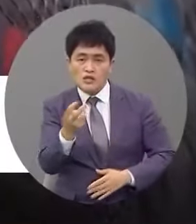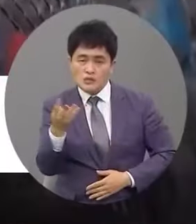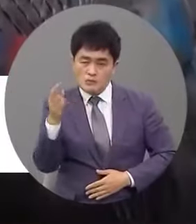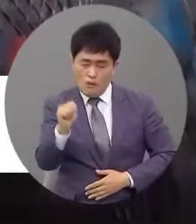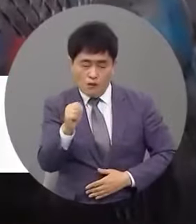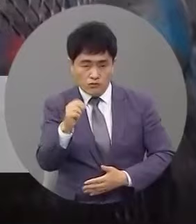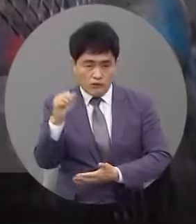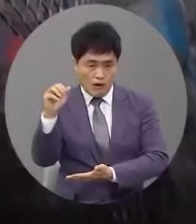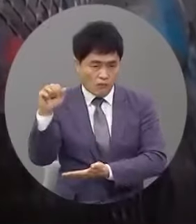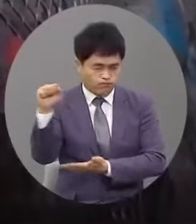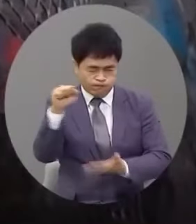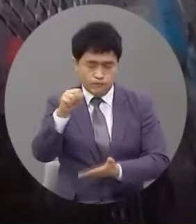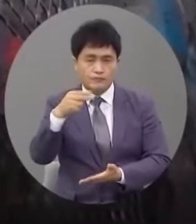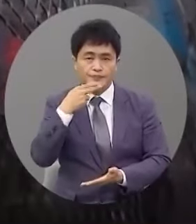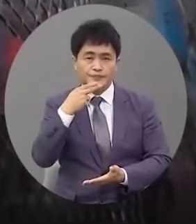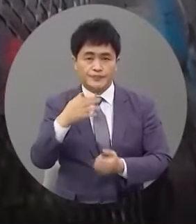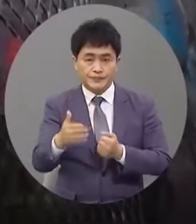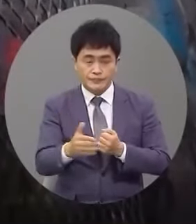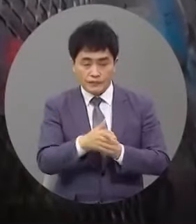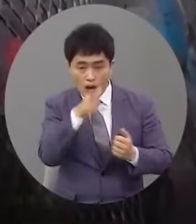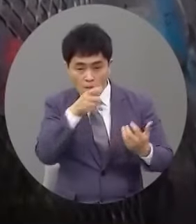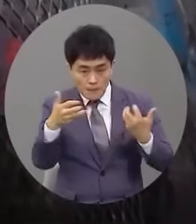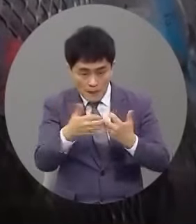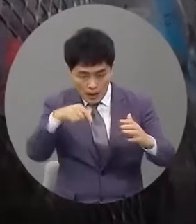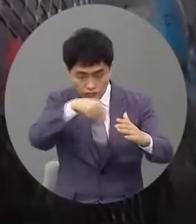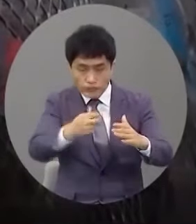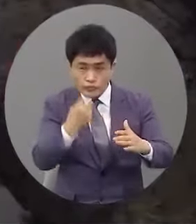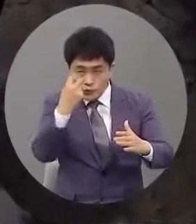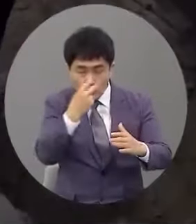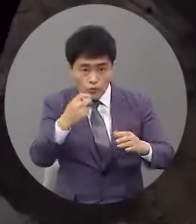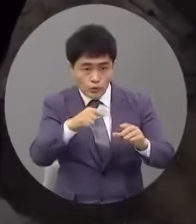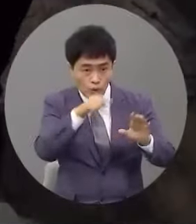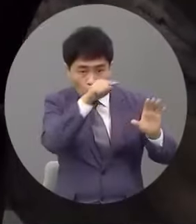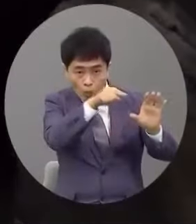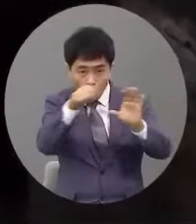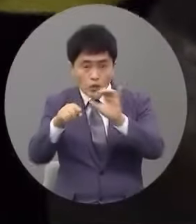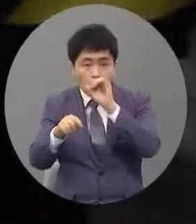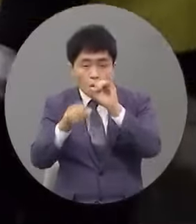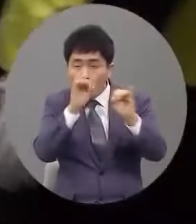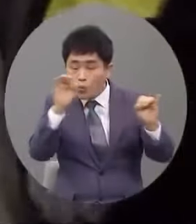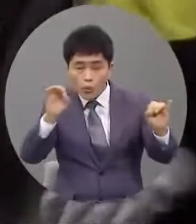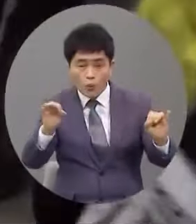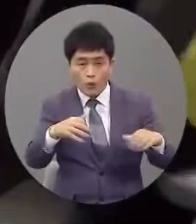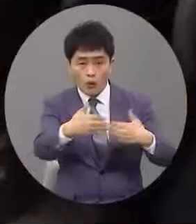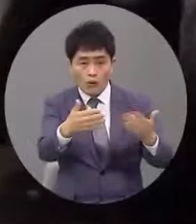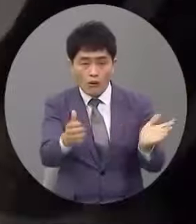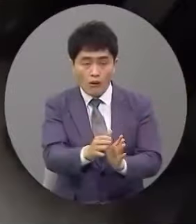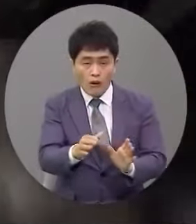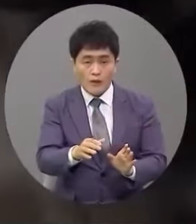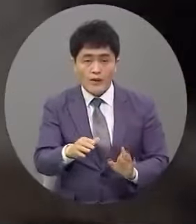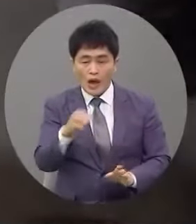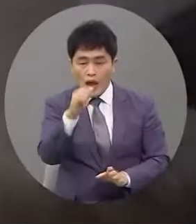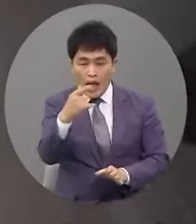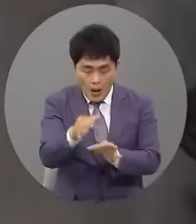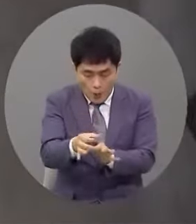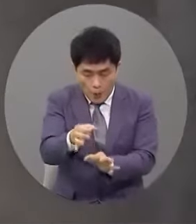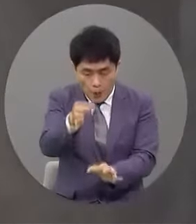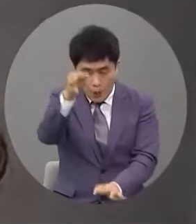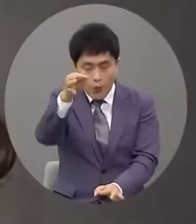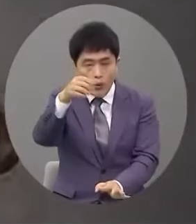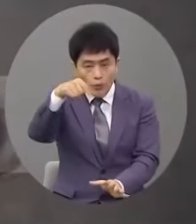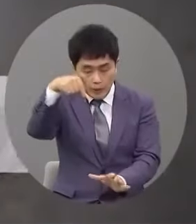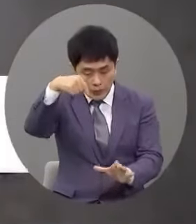흔들림이 없었습니다. 안반 조사를 위한 구멍이 곳곳에 뚫려 있고 폐연료봉이 들어갈 자리가 표시돼